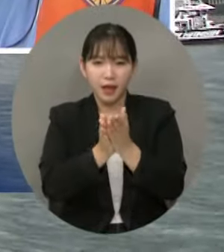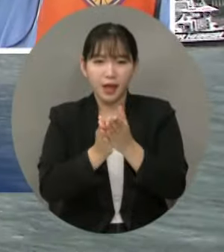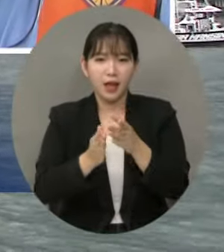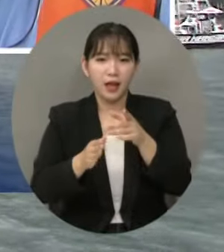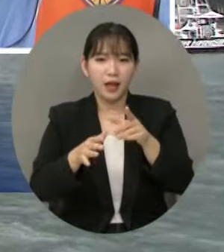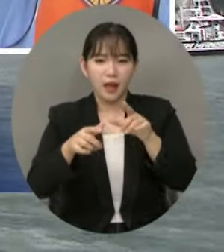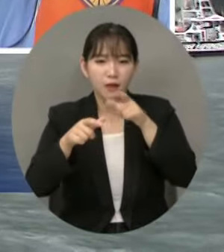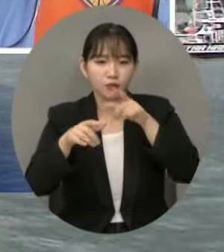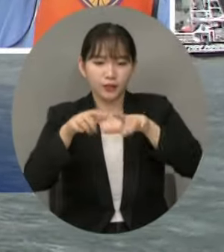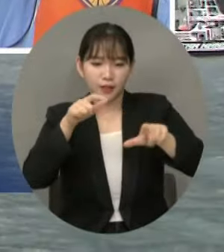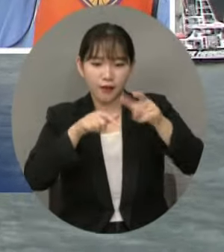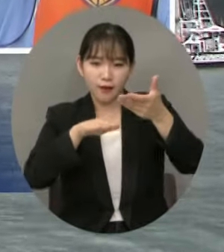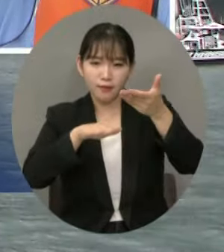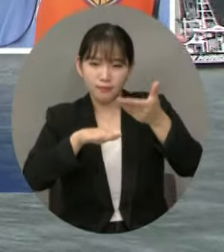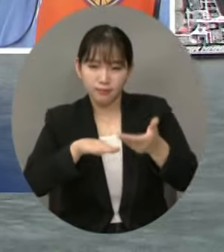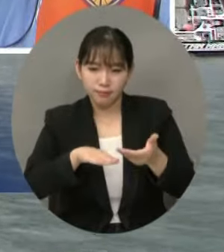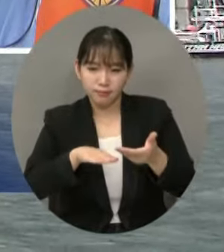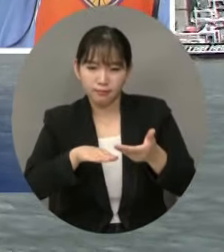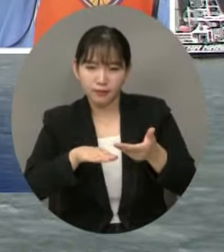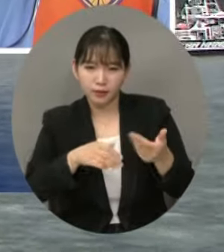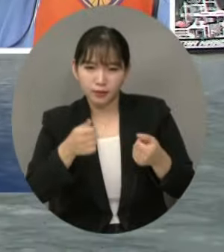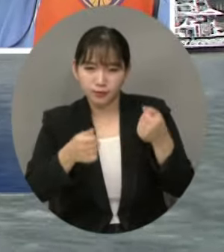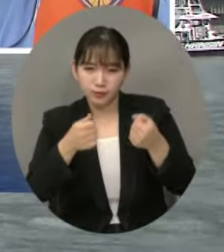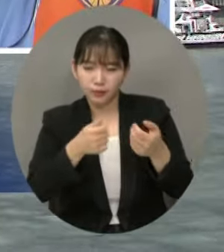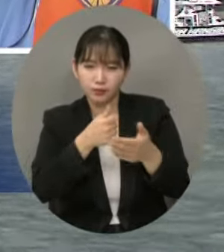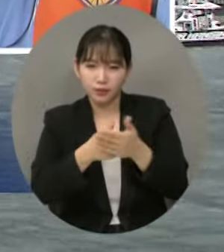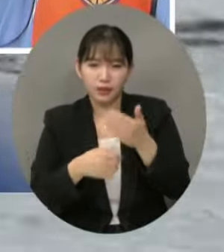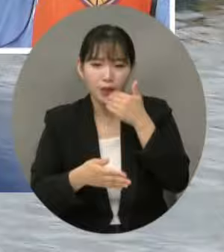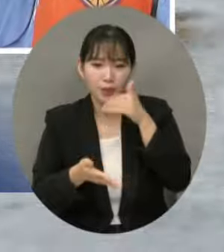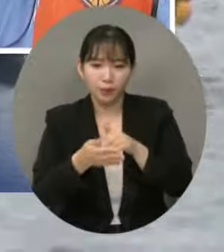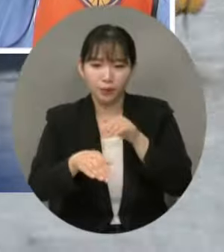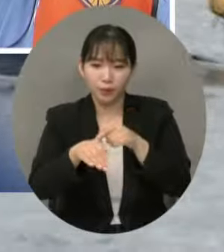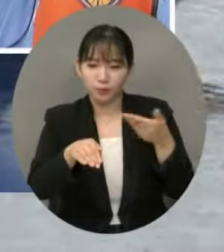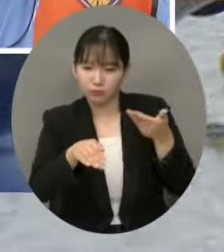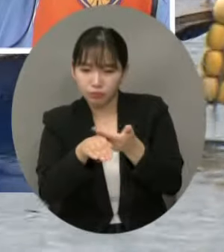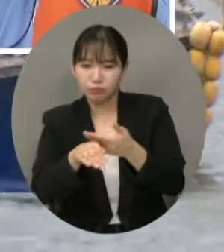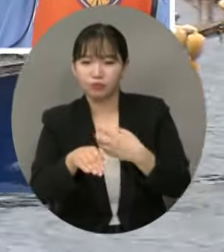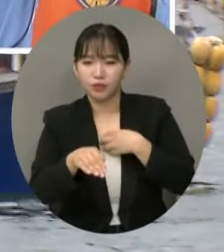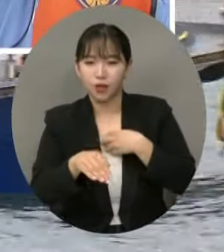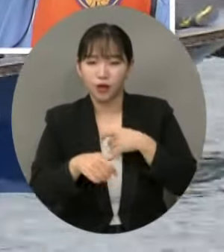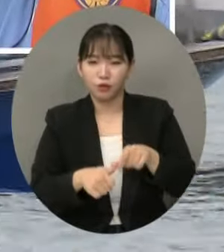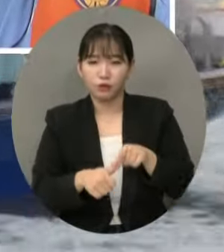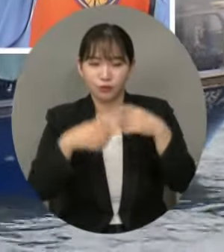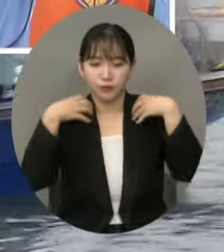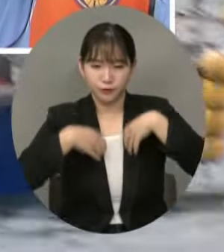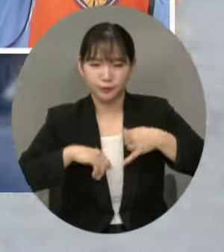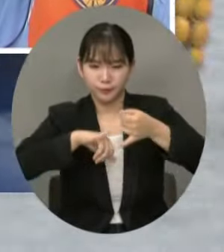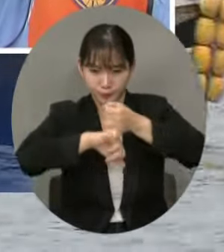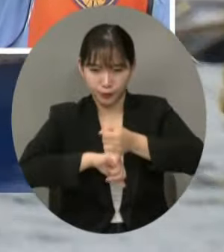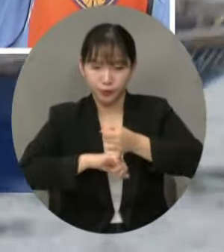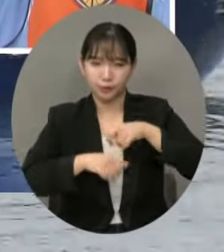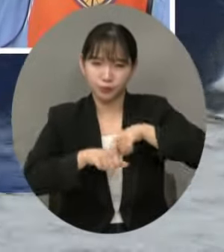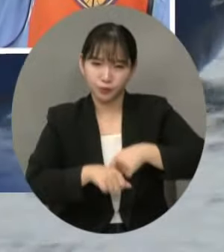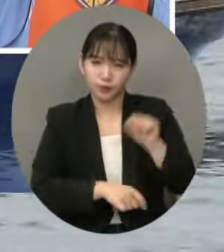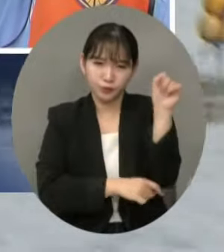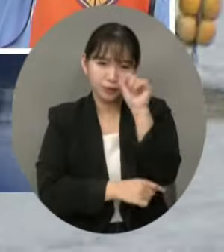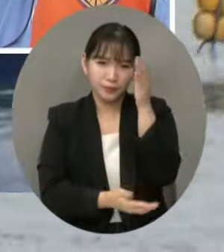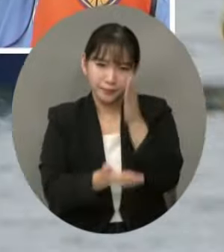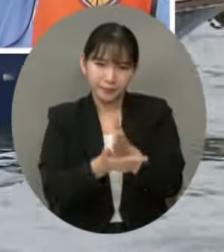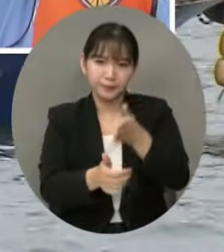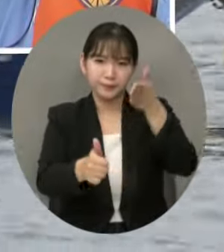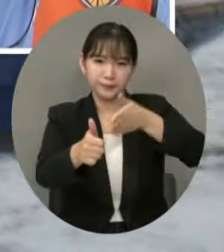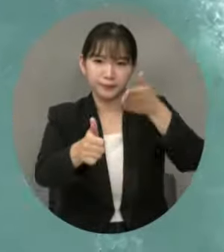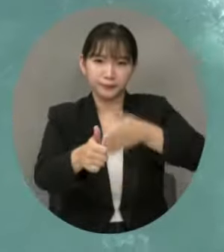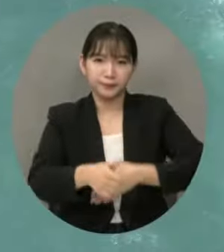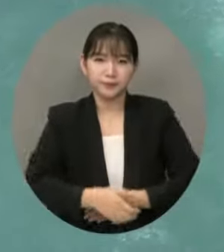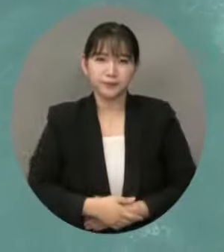저수심으로 접근하는 경향이 있어 좌초와 충돌 위험이 있으니 구명조끼를 반드시 착용하시고 무리한 조업을 피하여 주실